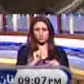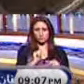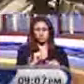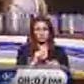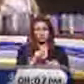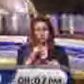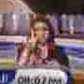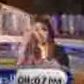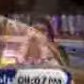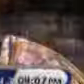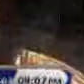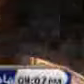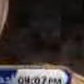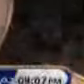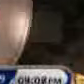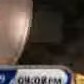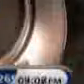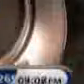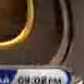الشيخ.